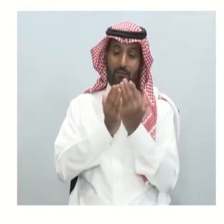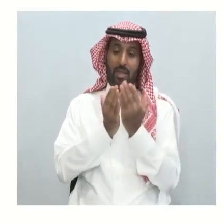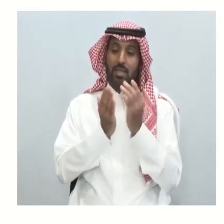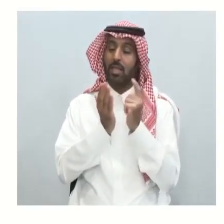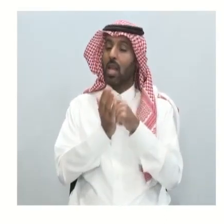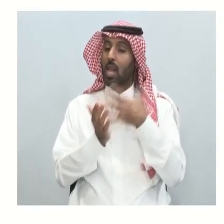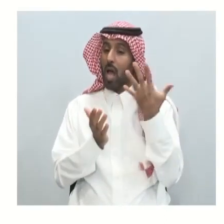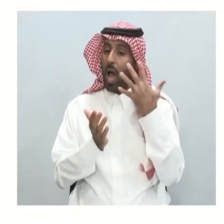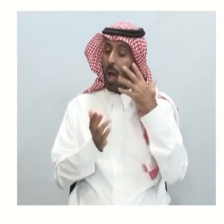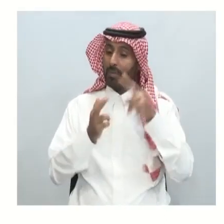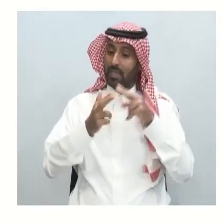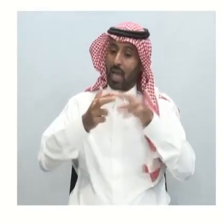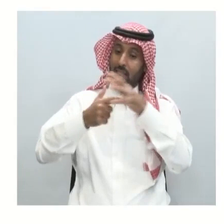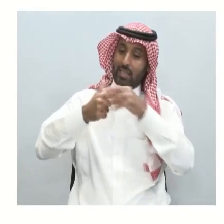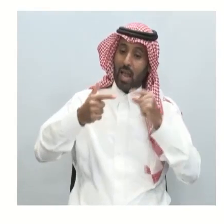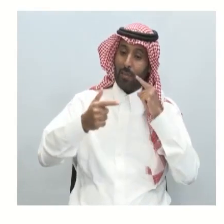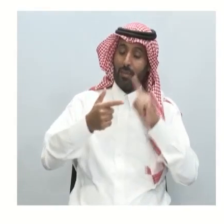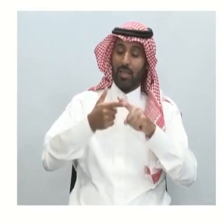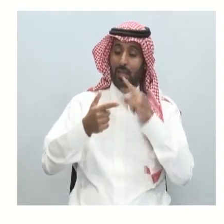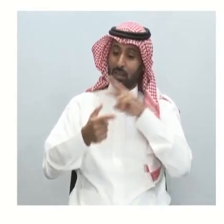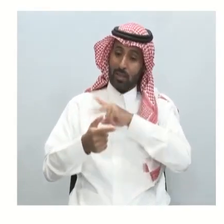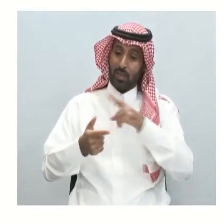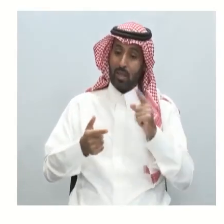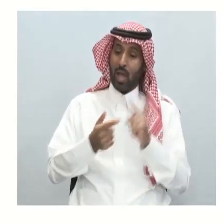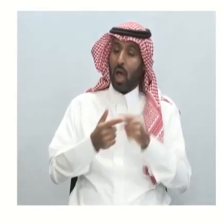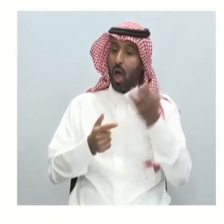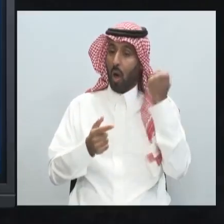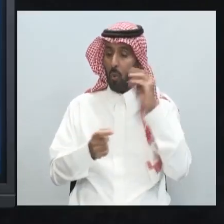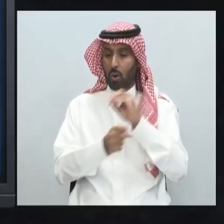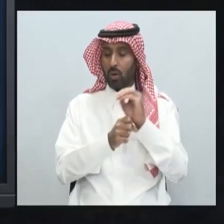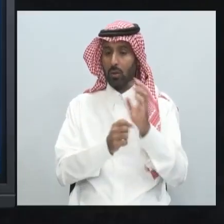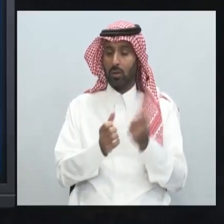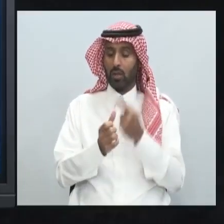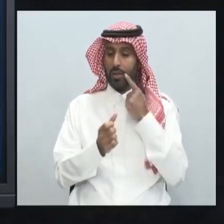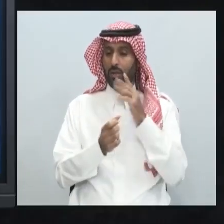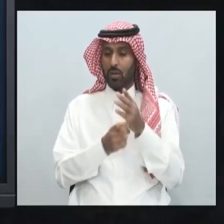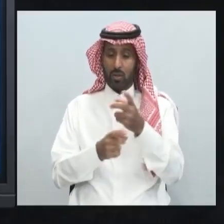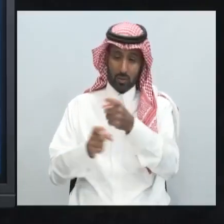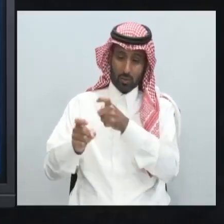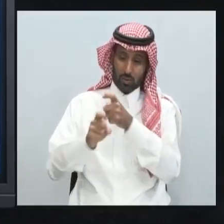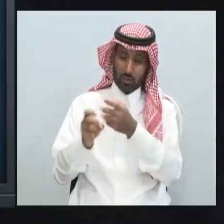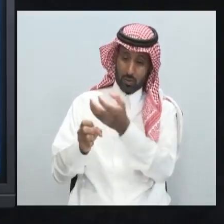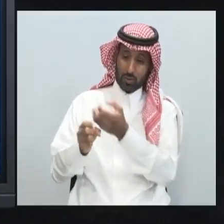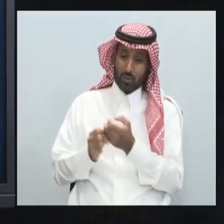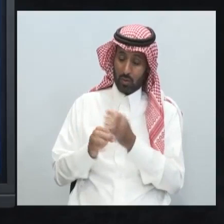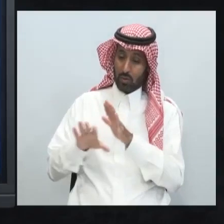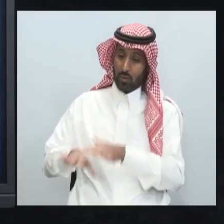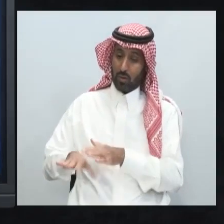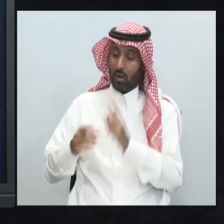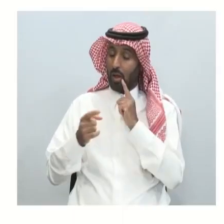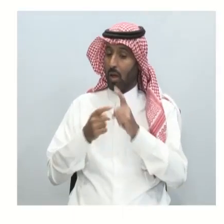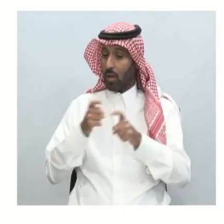الكهروسالبيه والقطبيه ماذا تعلمنا في الحصه الماضيه الميل الالكتروني كذا